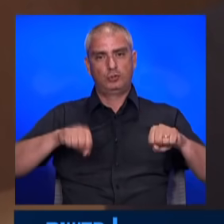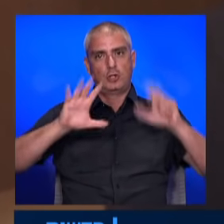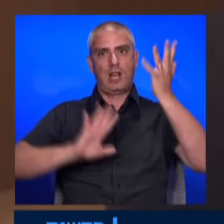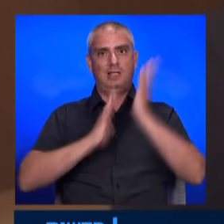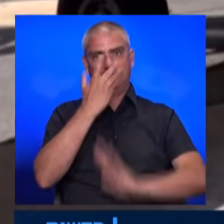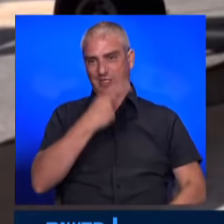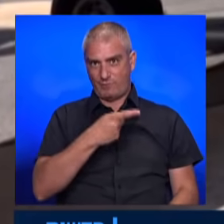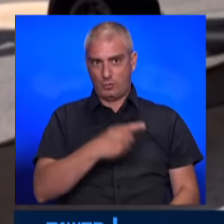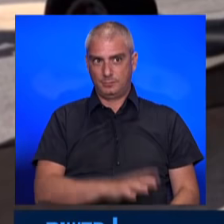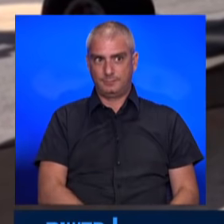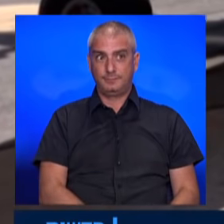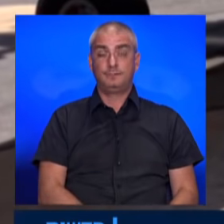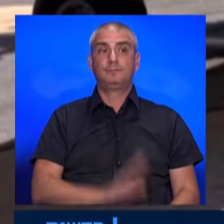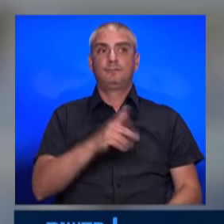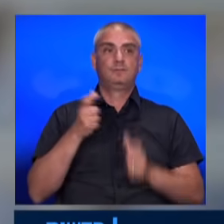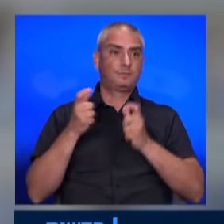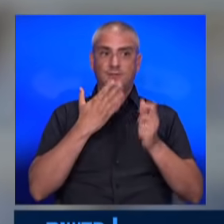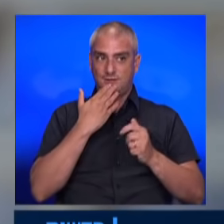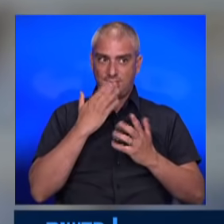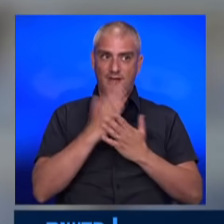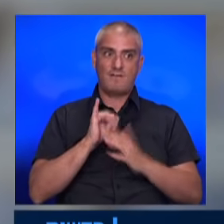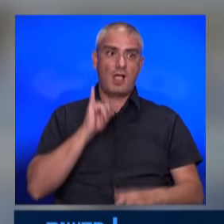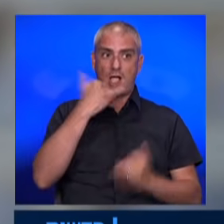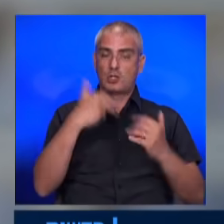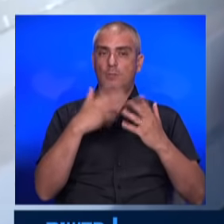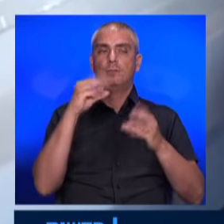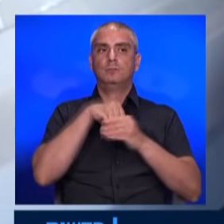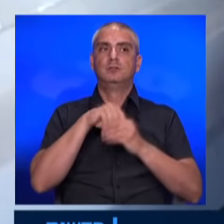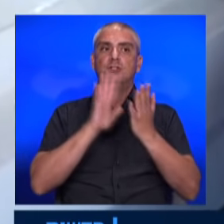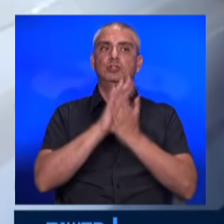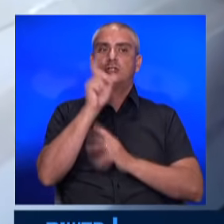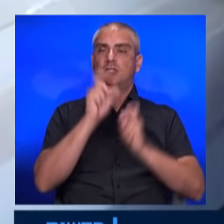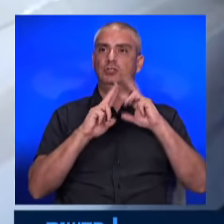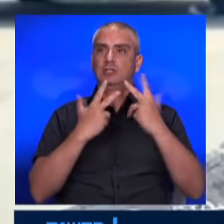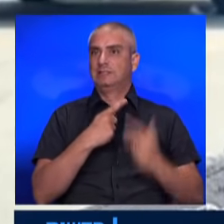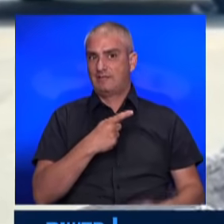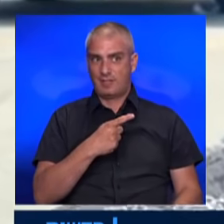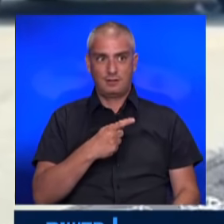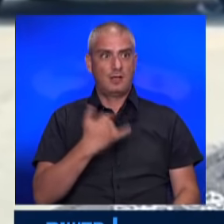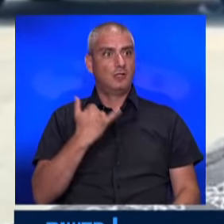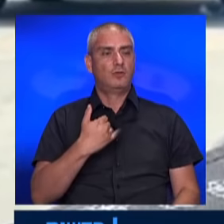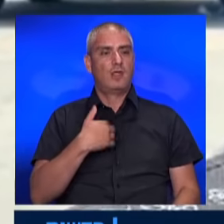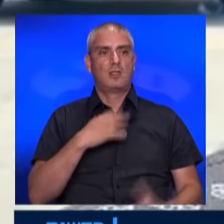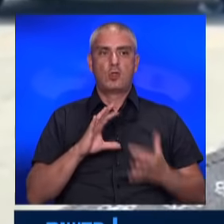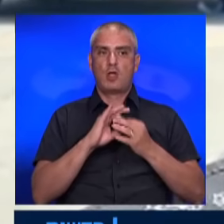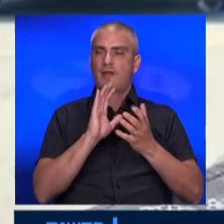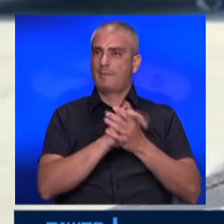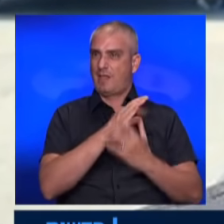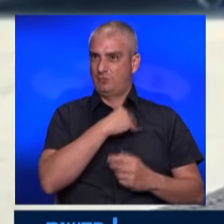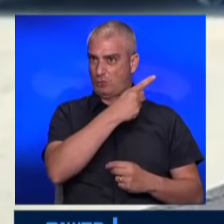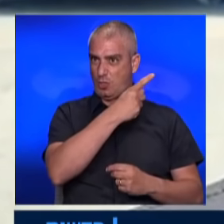על השריפות. גם משלחת ישראלית יצאה לשם היום וב-19 אנשי צוות. כרגע אנחנו חוברים לעמיתנו